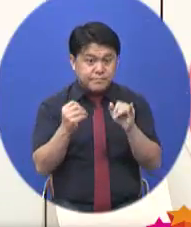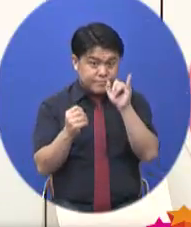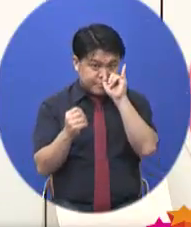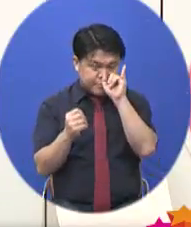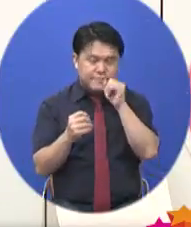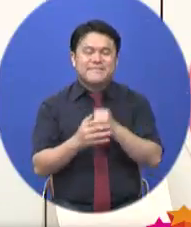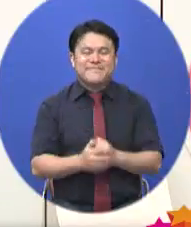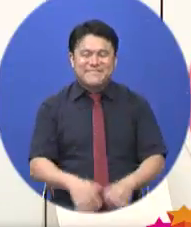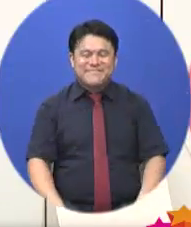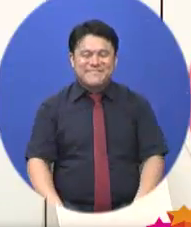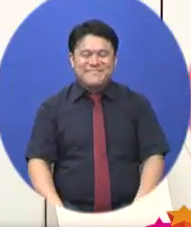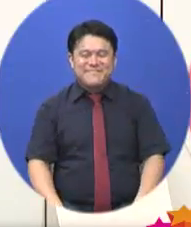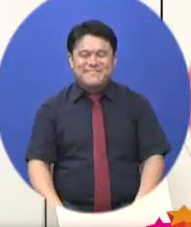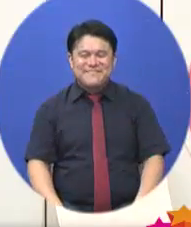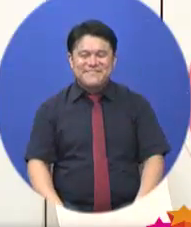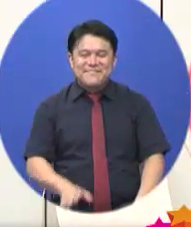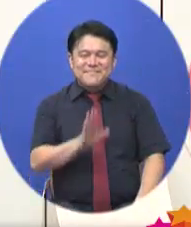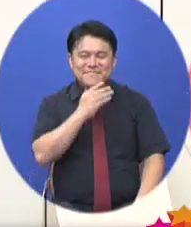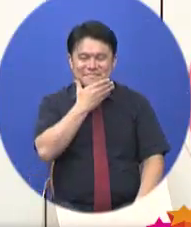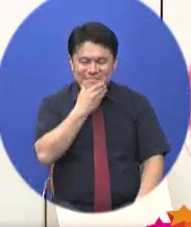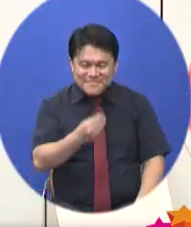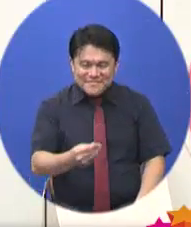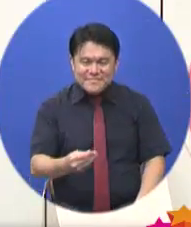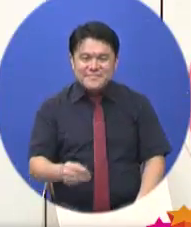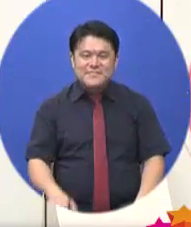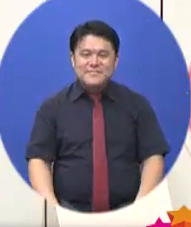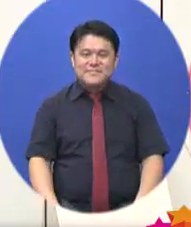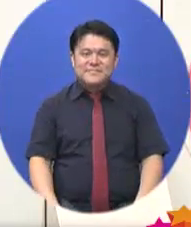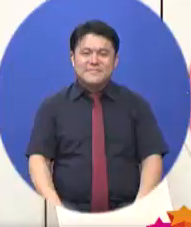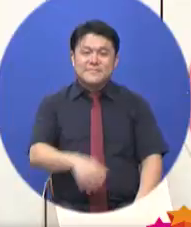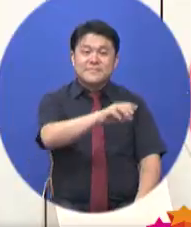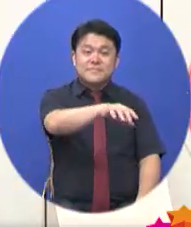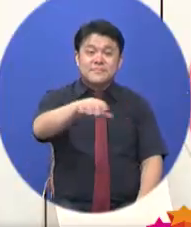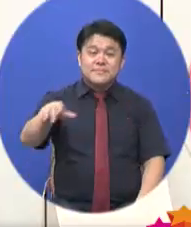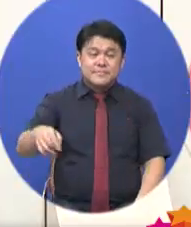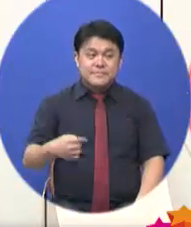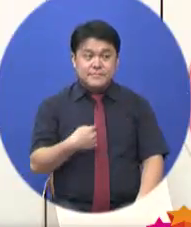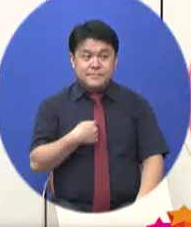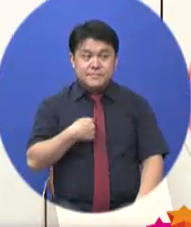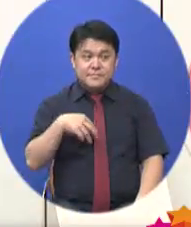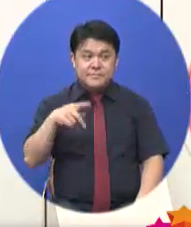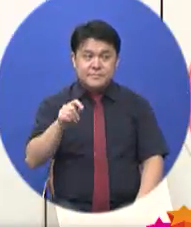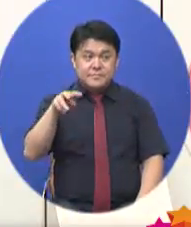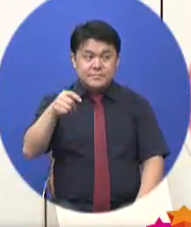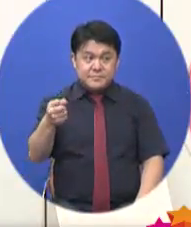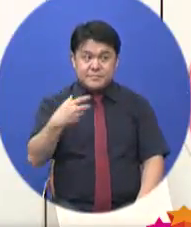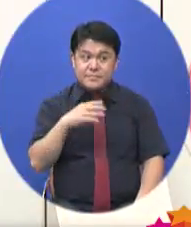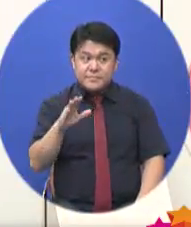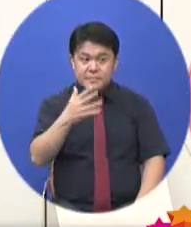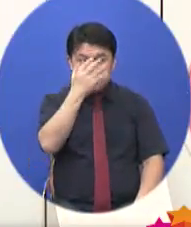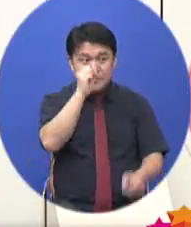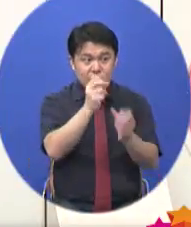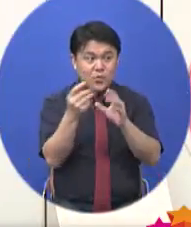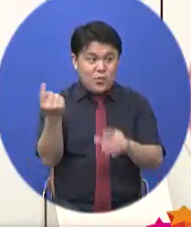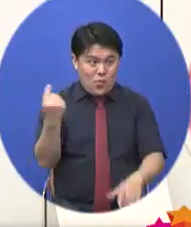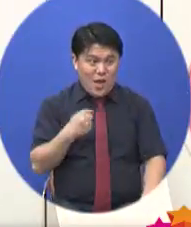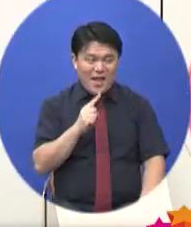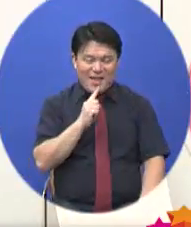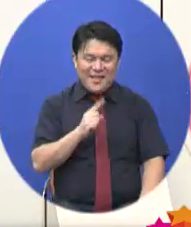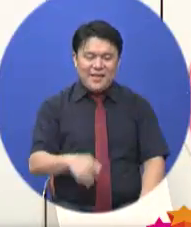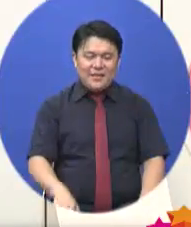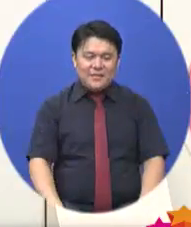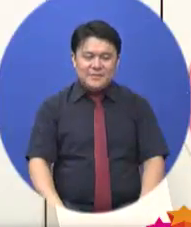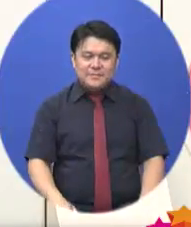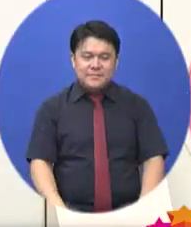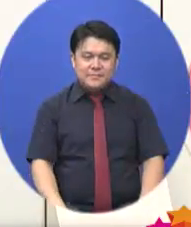것 같아요. 그래서 너무너무 행복하고 가는 데마다 아 저보고 송봉수 시내가 아니라 할미꽃 시내